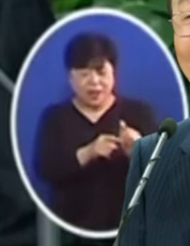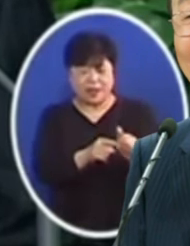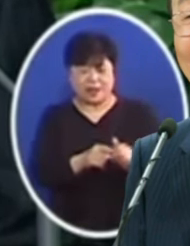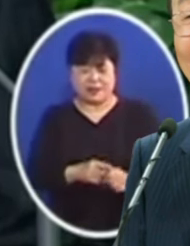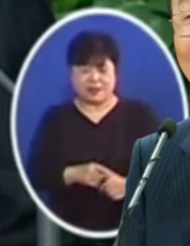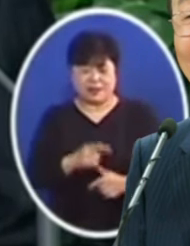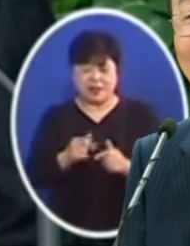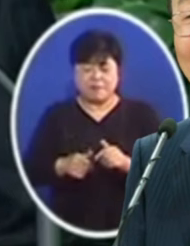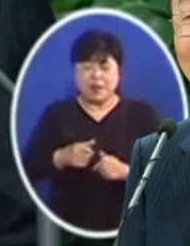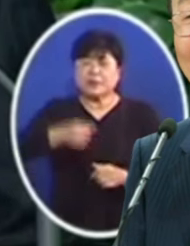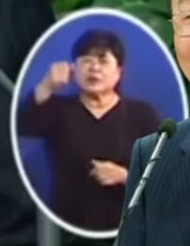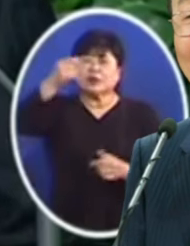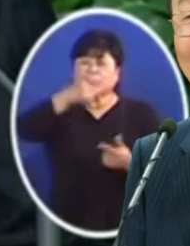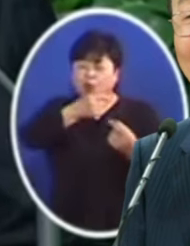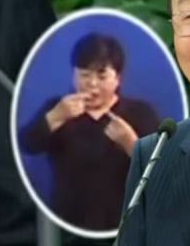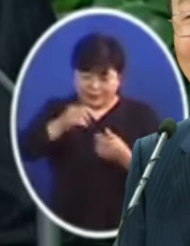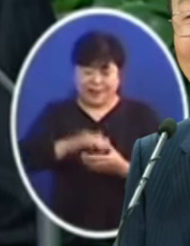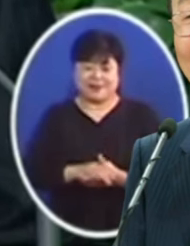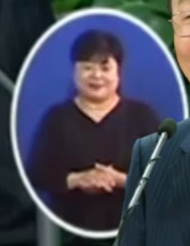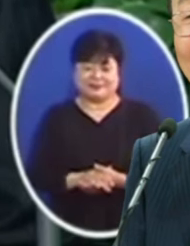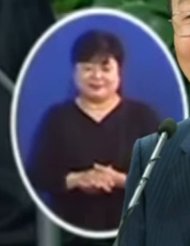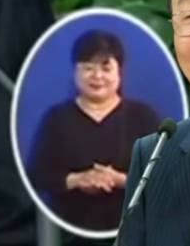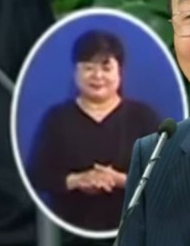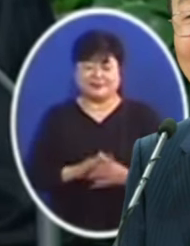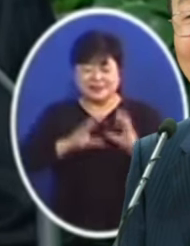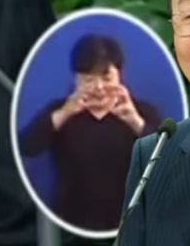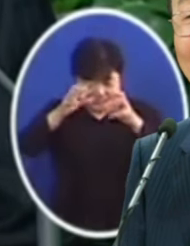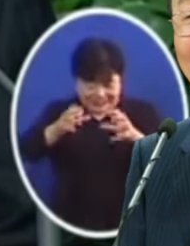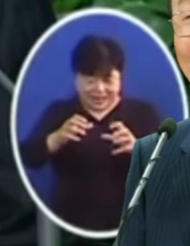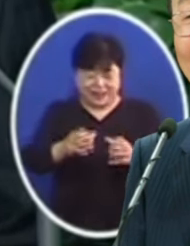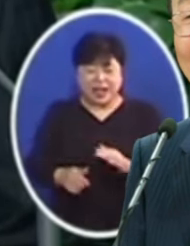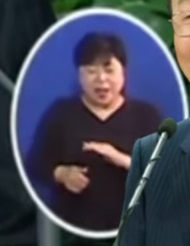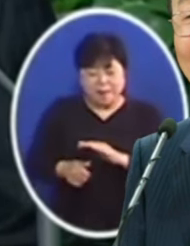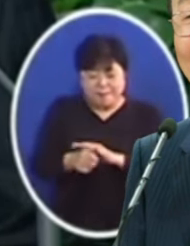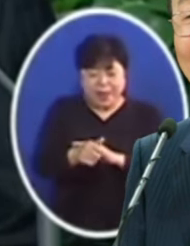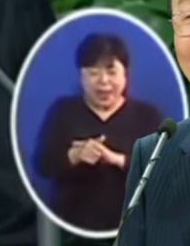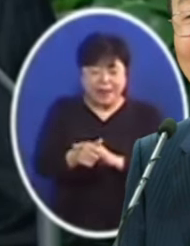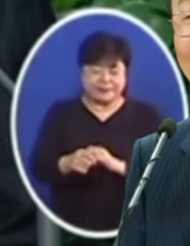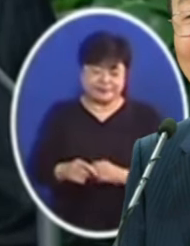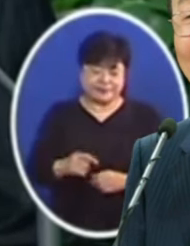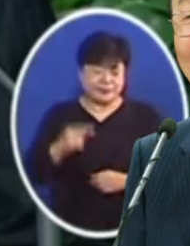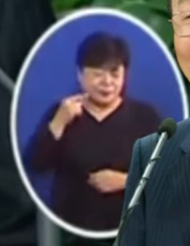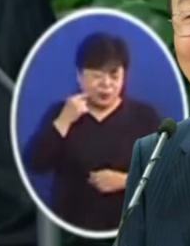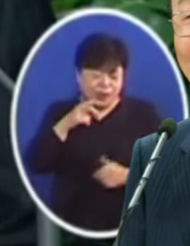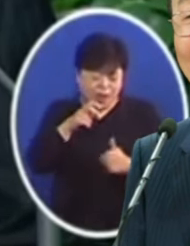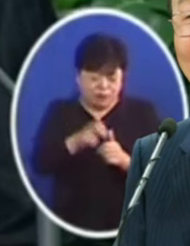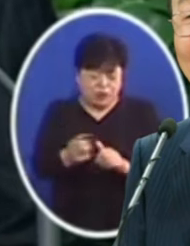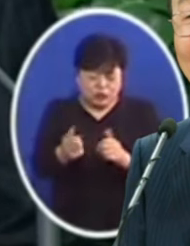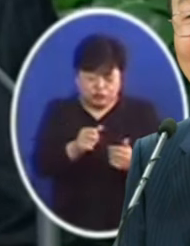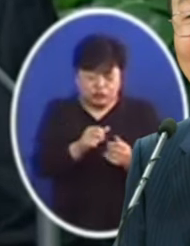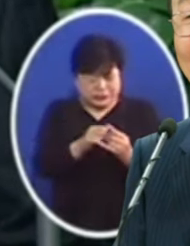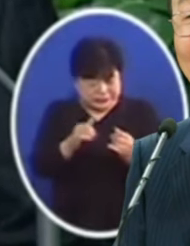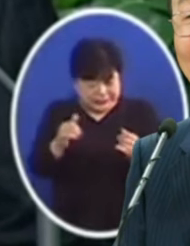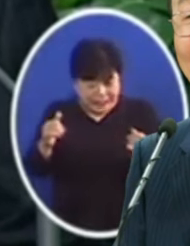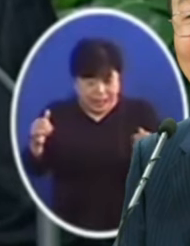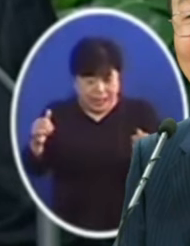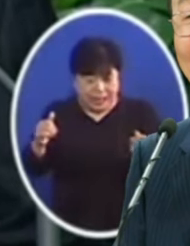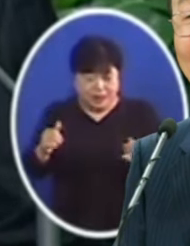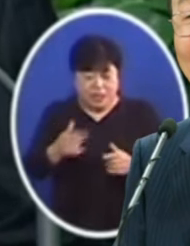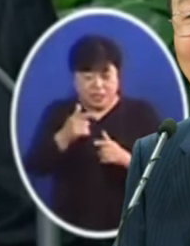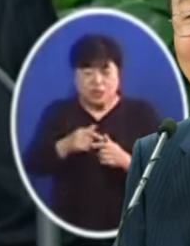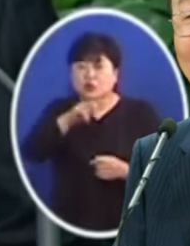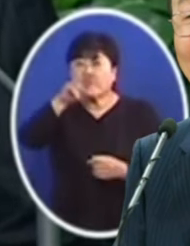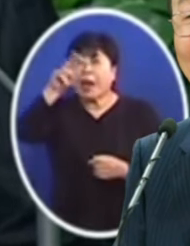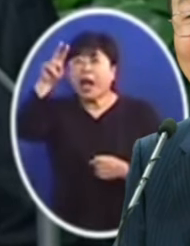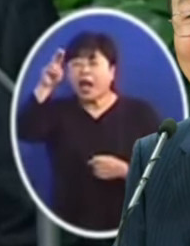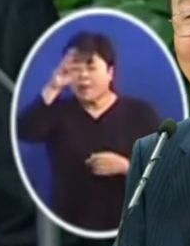든 같이 들려야 하겠다. 세상 뱀의 독에 물려서 죽어가는 사람이 나를 쳐다만